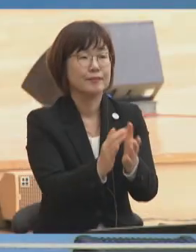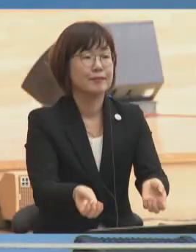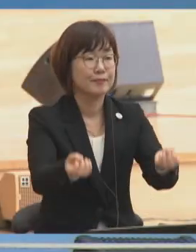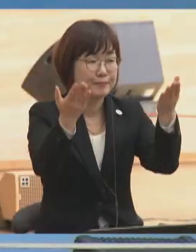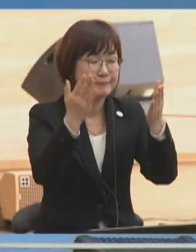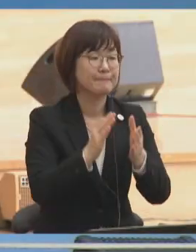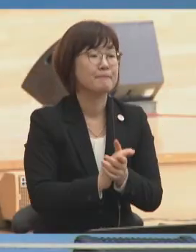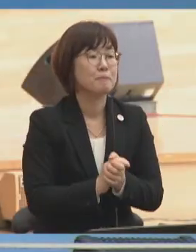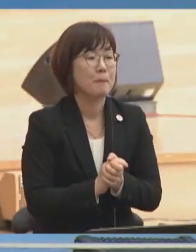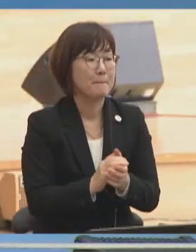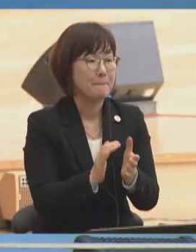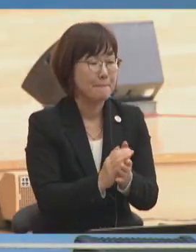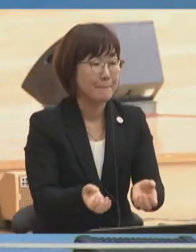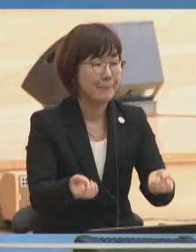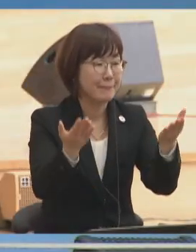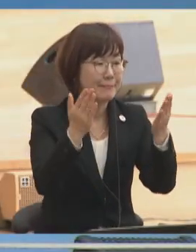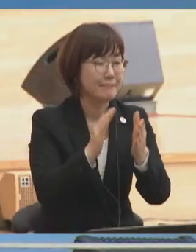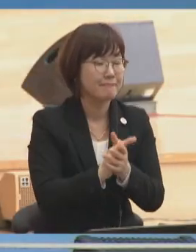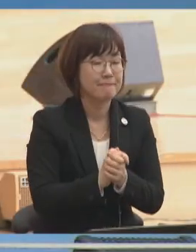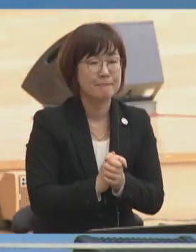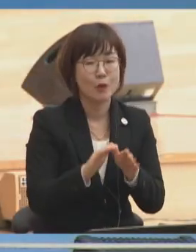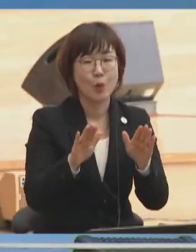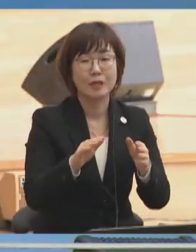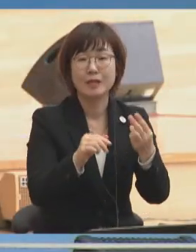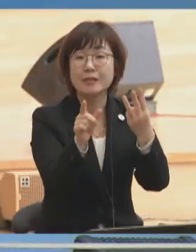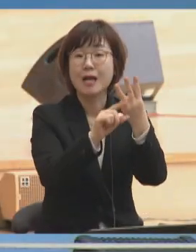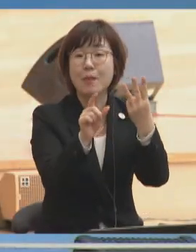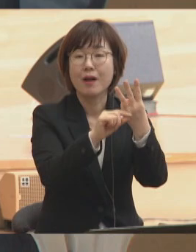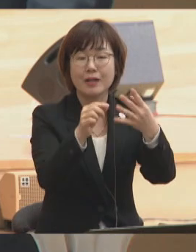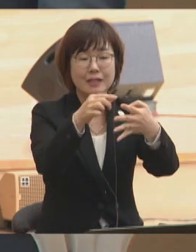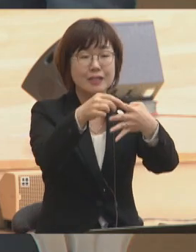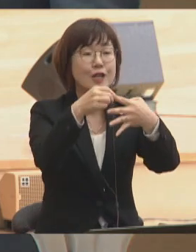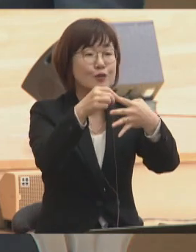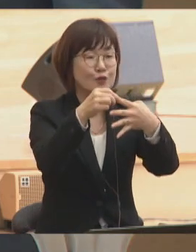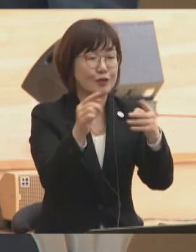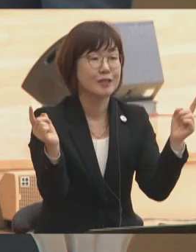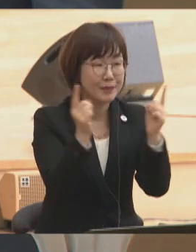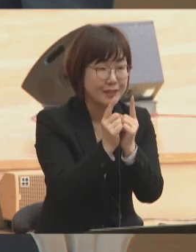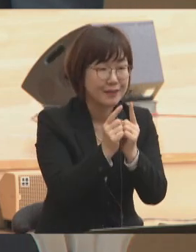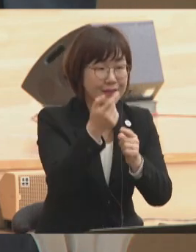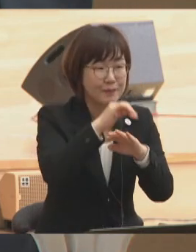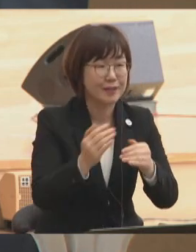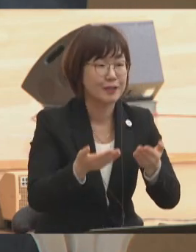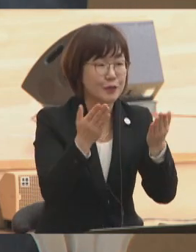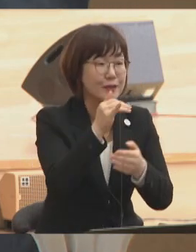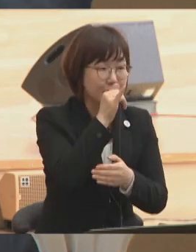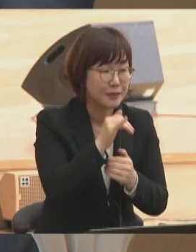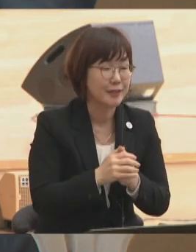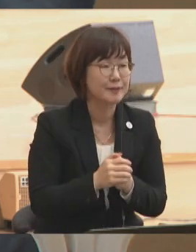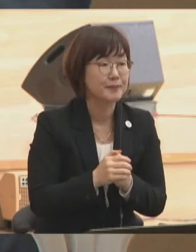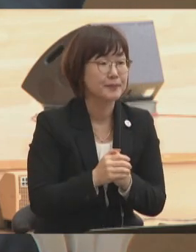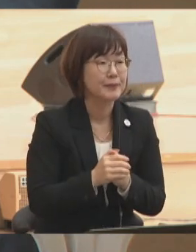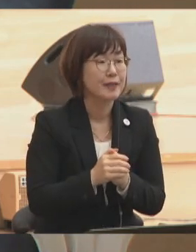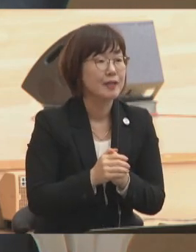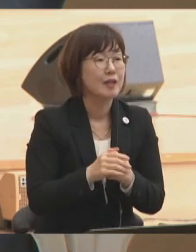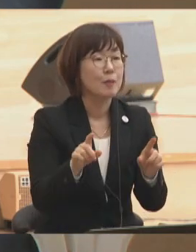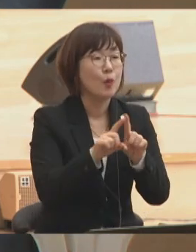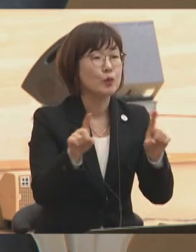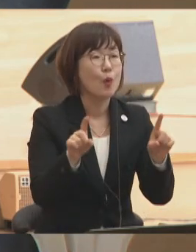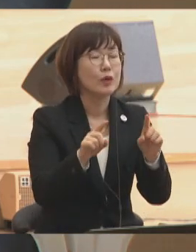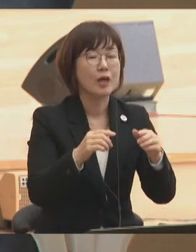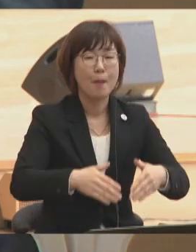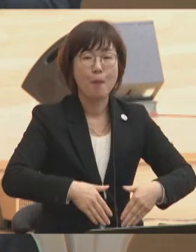할렐루야. 아멘. 할렐루야. 아멘. 오늘 3월 첫 주일을 맞이해서 주님 앞에 예배를 드리고 있는데, 우리가 보통 봄이 되어지면